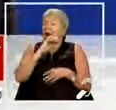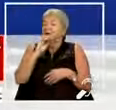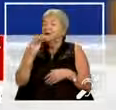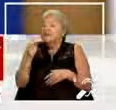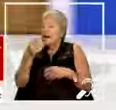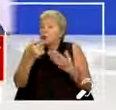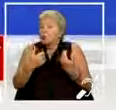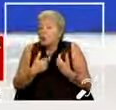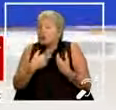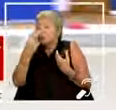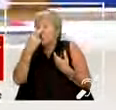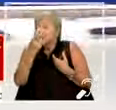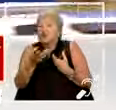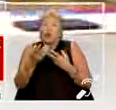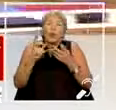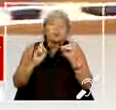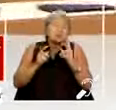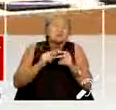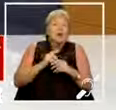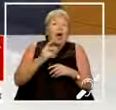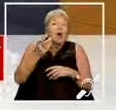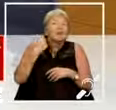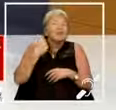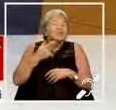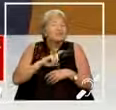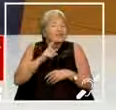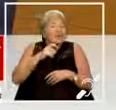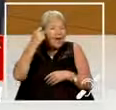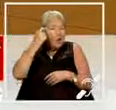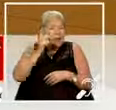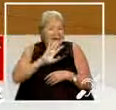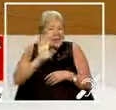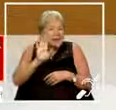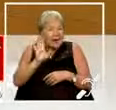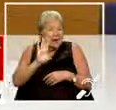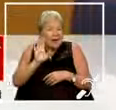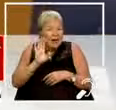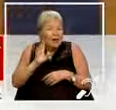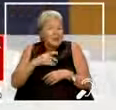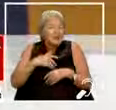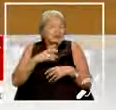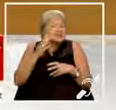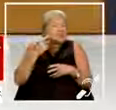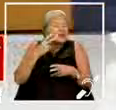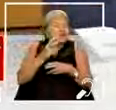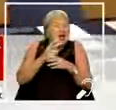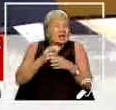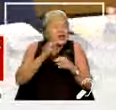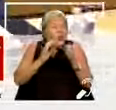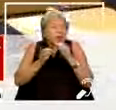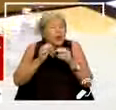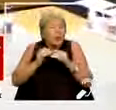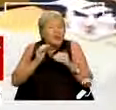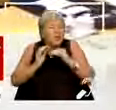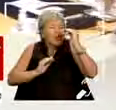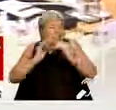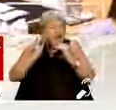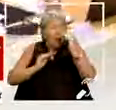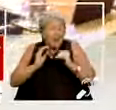comentatorilor există mai degrabă un scepticism. E un bloc foarte eterogen, sunt țări cu economii foarte diferite,